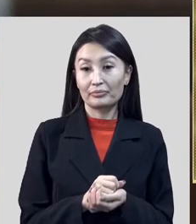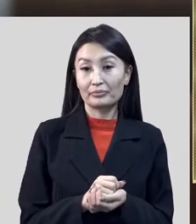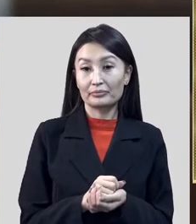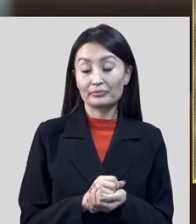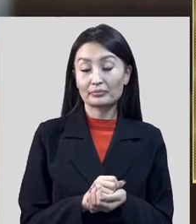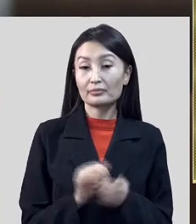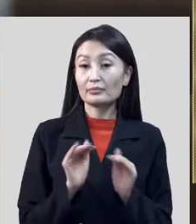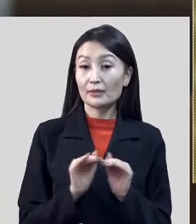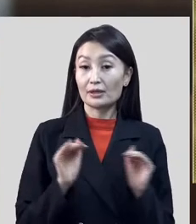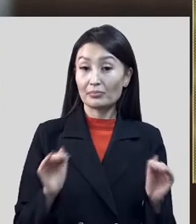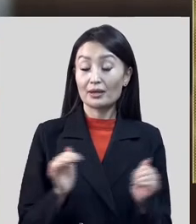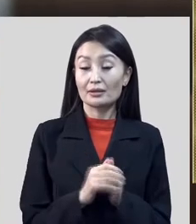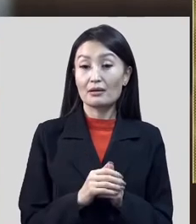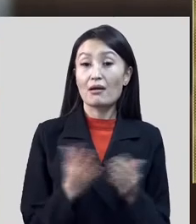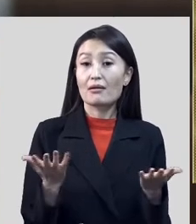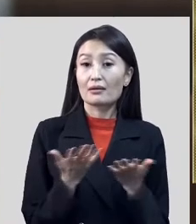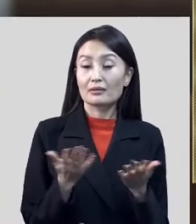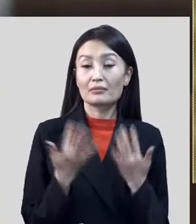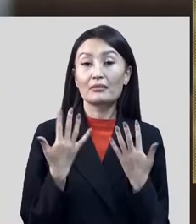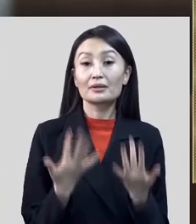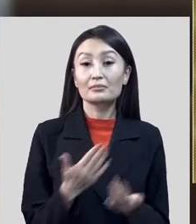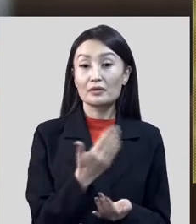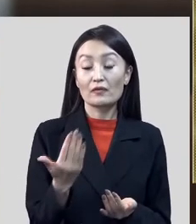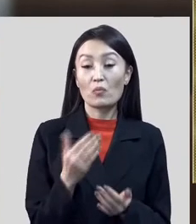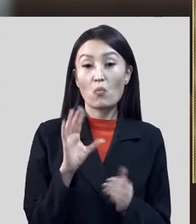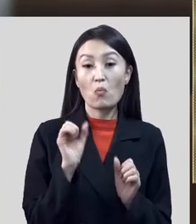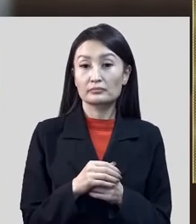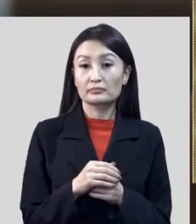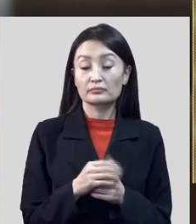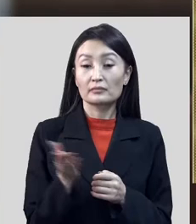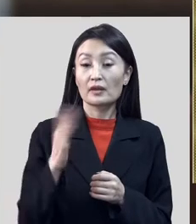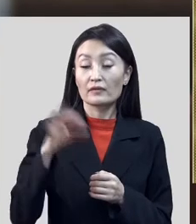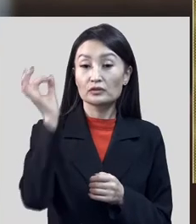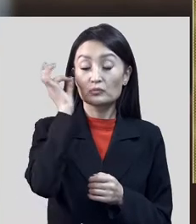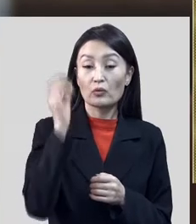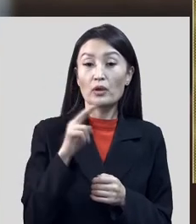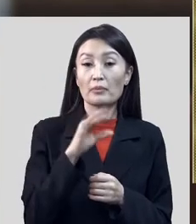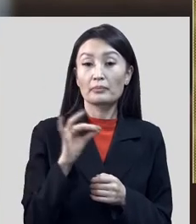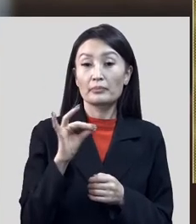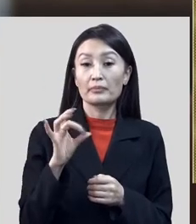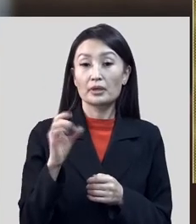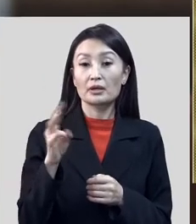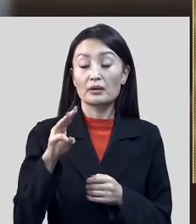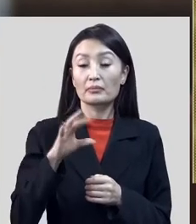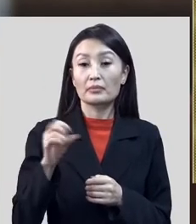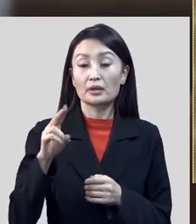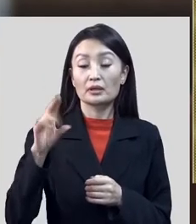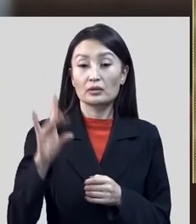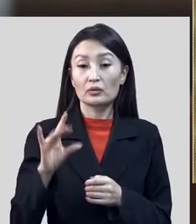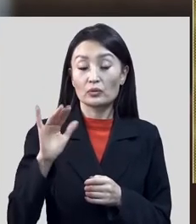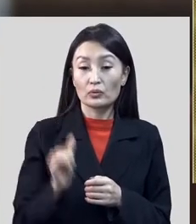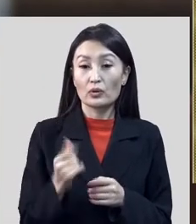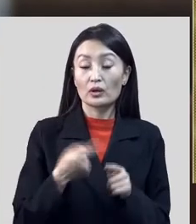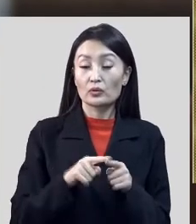ребята а какие потребности вы можете назвать давайте вспомним пирамиду маслоу которую мы